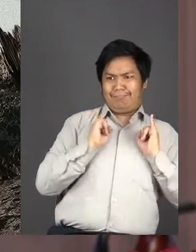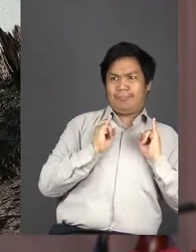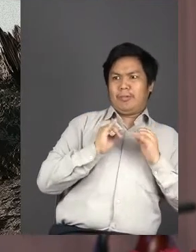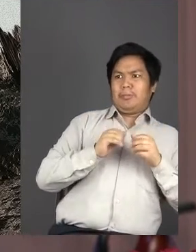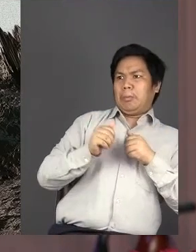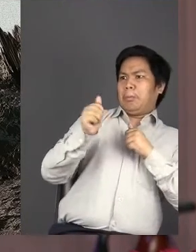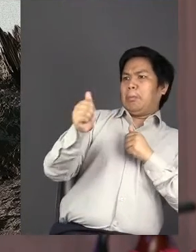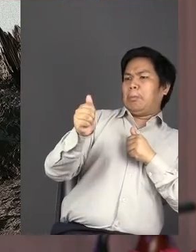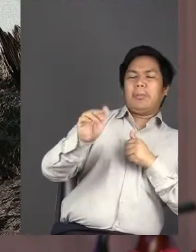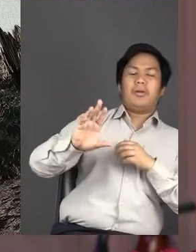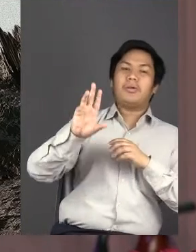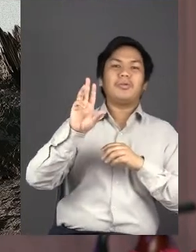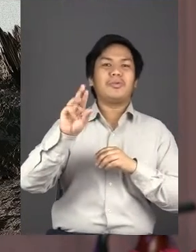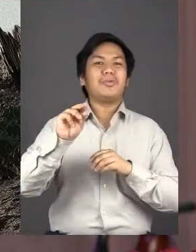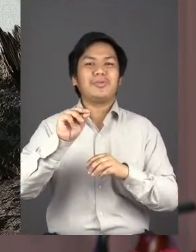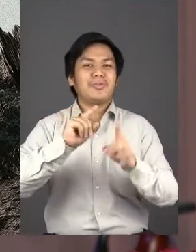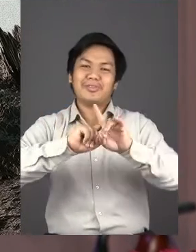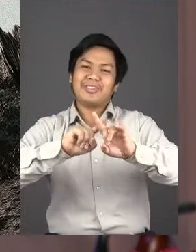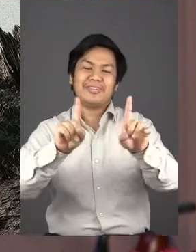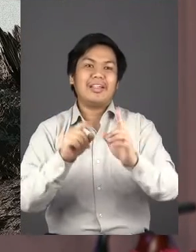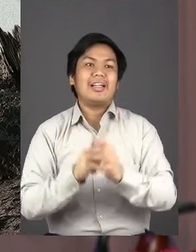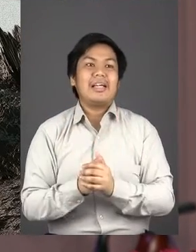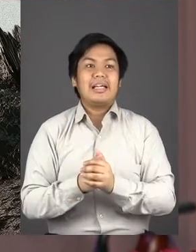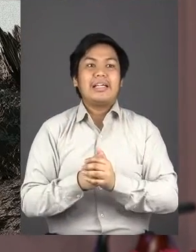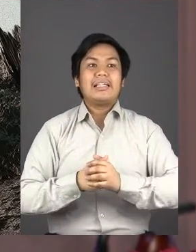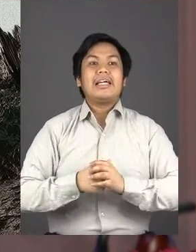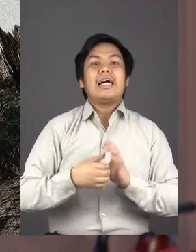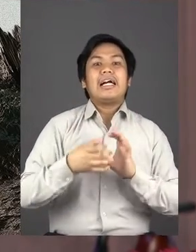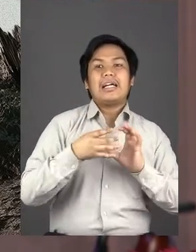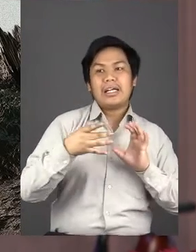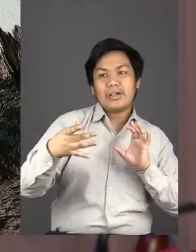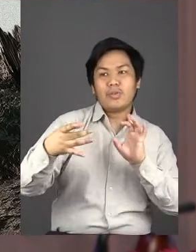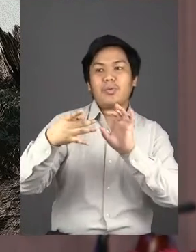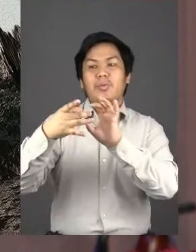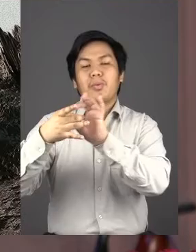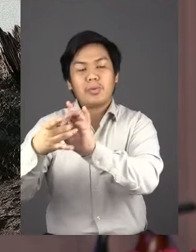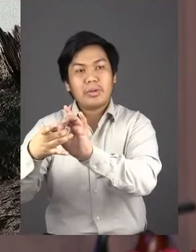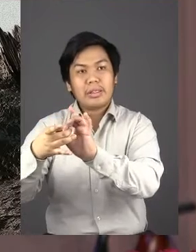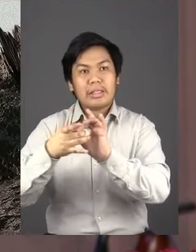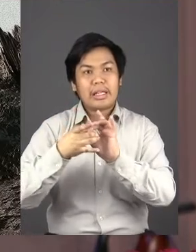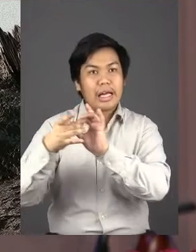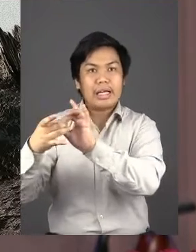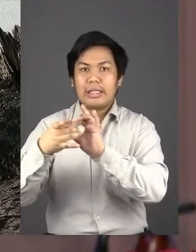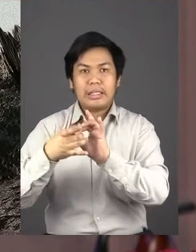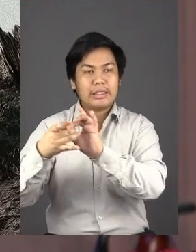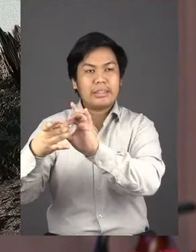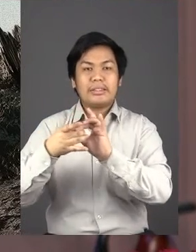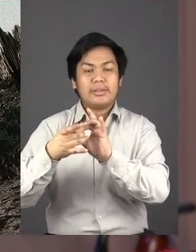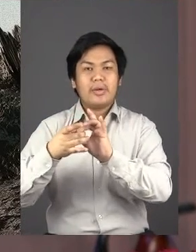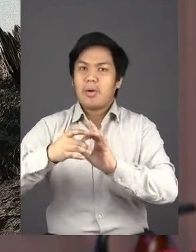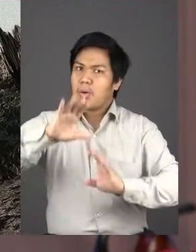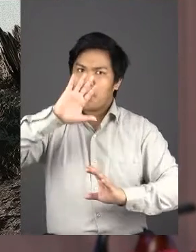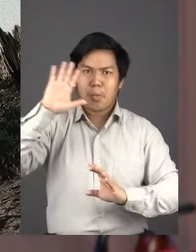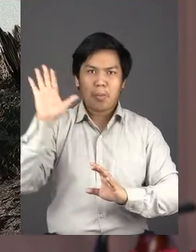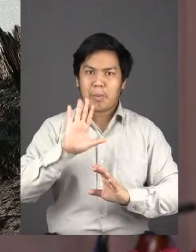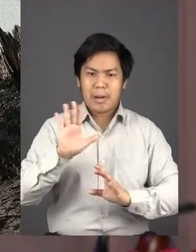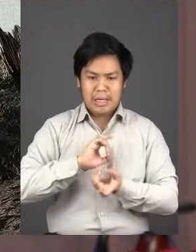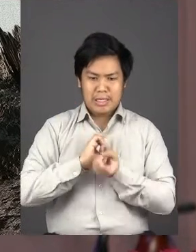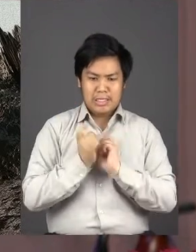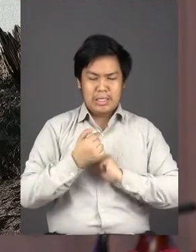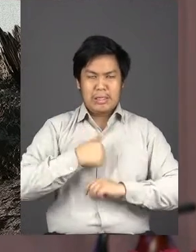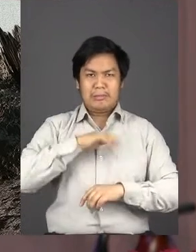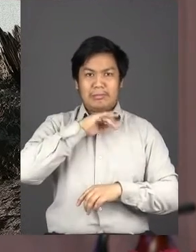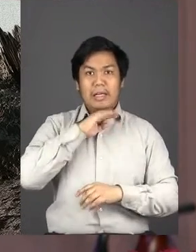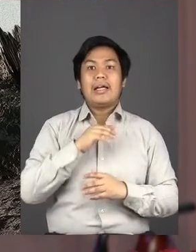contact without contamination. Nakuha niyo po? Pwede pong